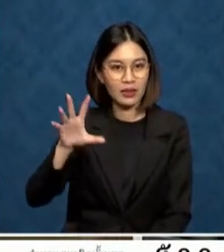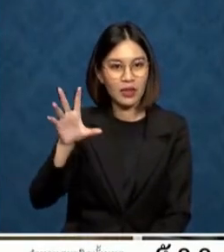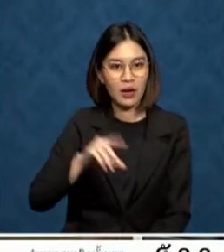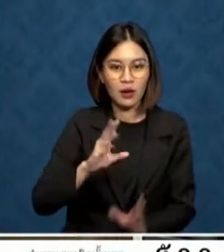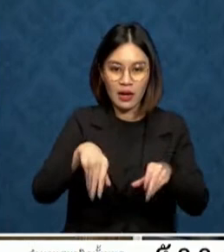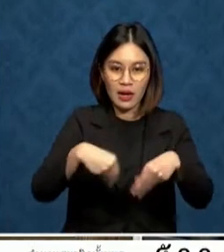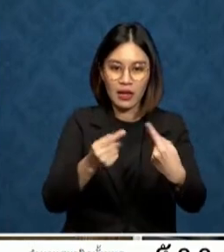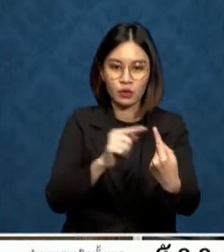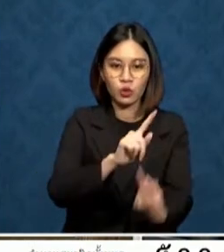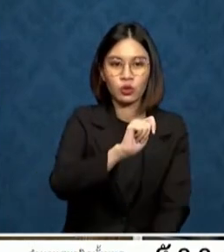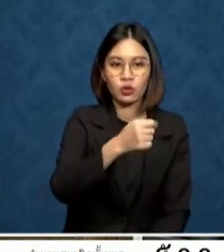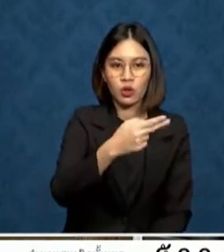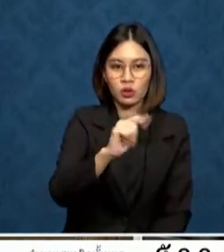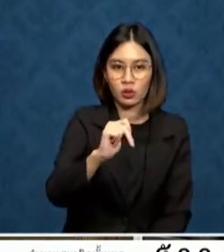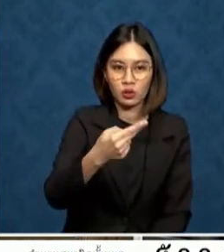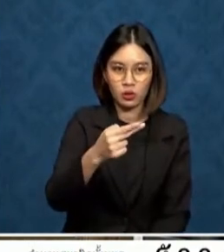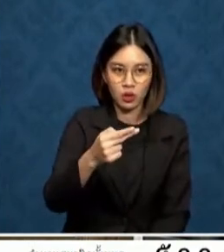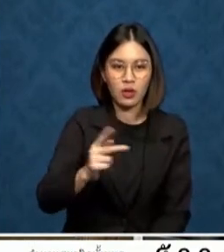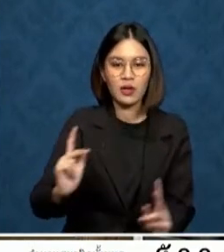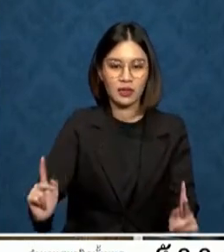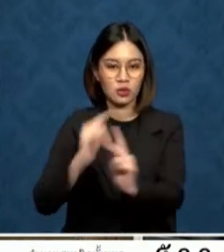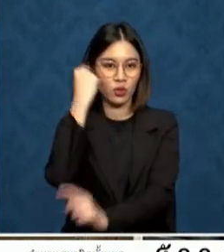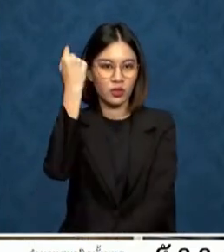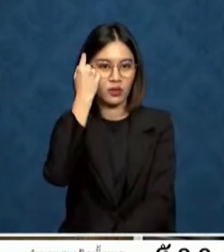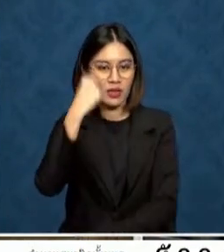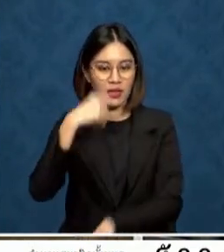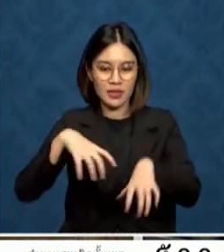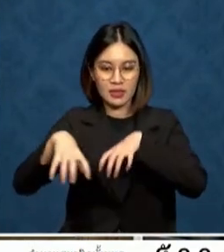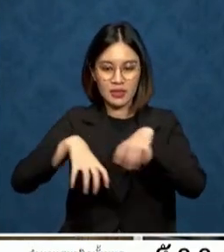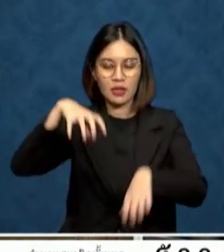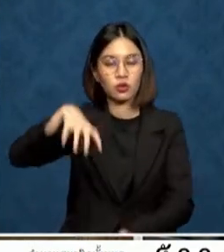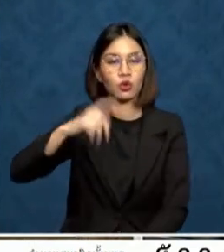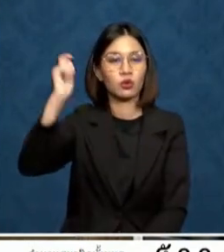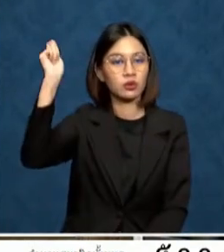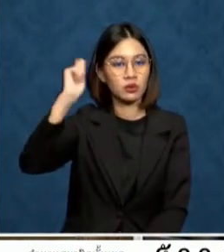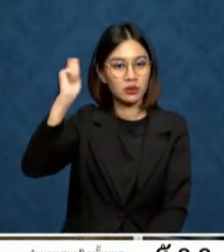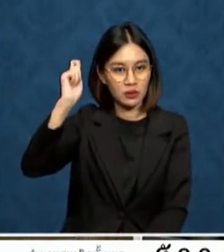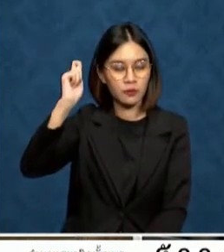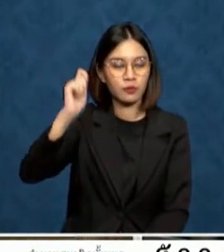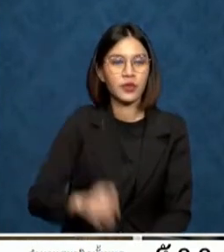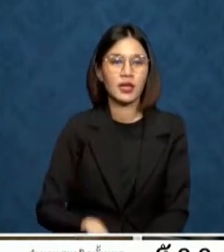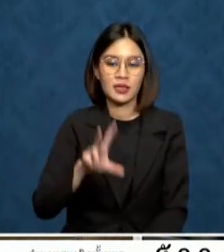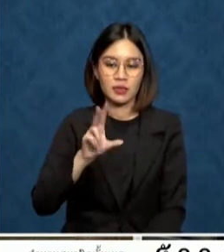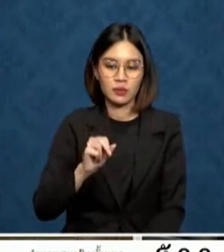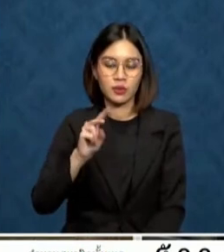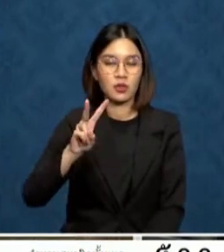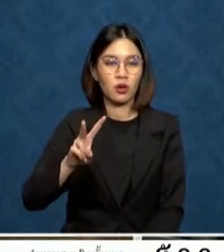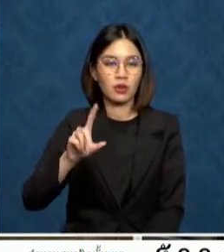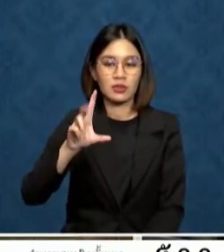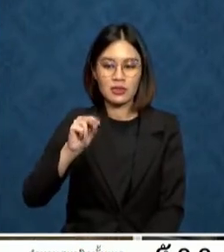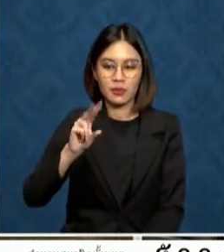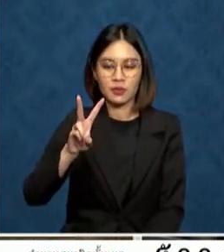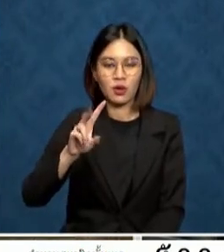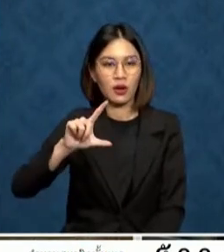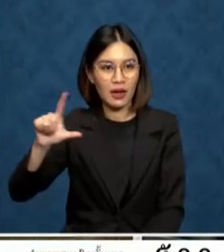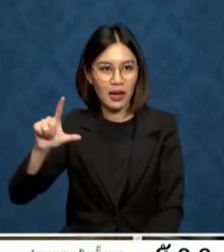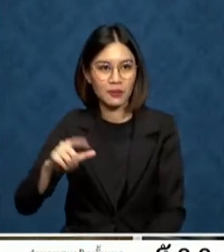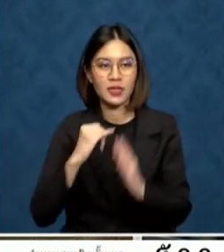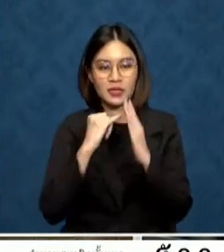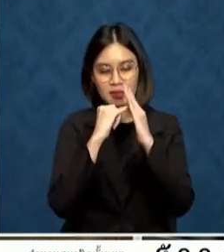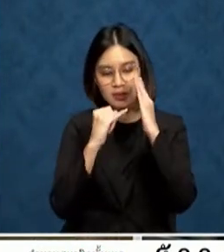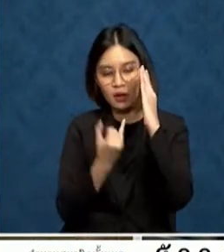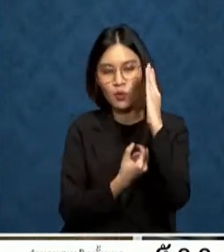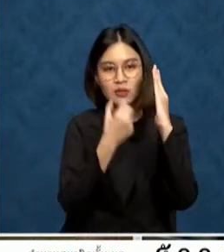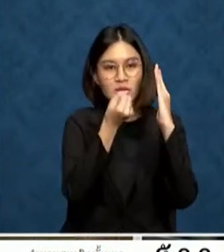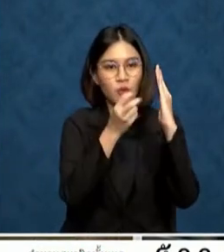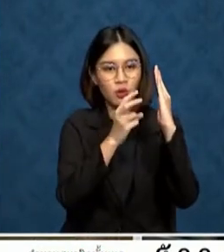ทททและกระทรวงการท่องเที่ยวจัดงานที่ท้องสนามหลวงและอีก 32ล้านบาทครับกระจ่ายไปยัง 16จังหวัดก็